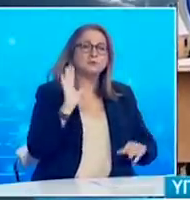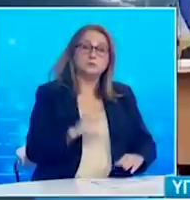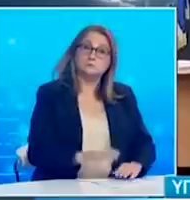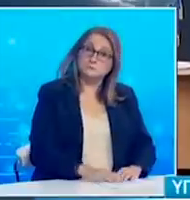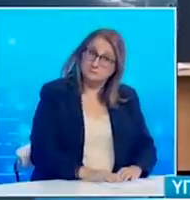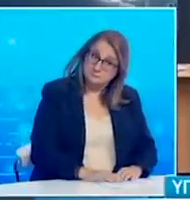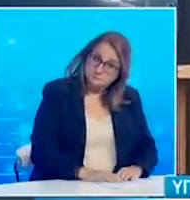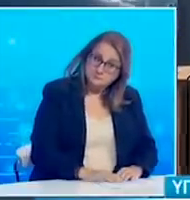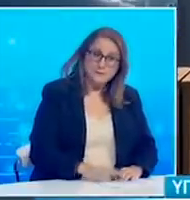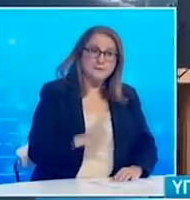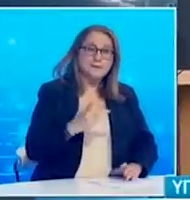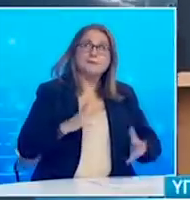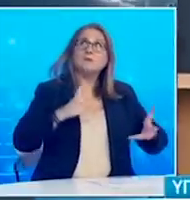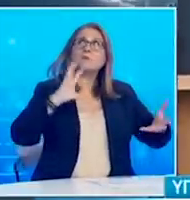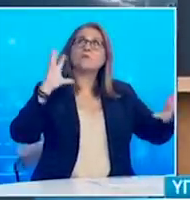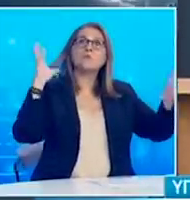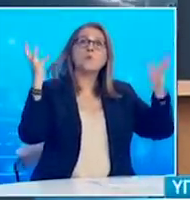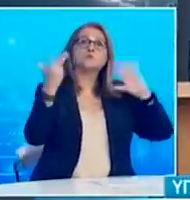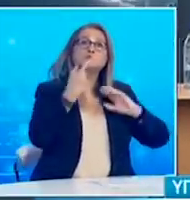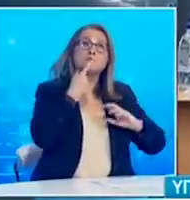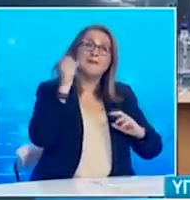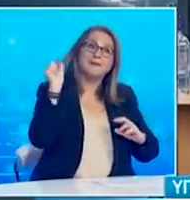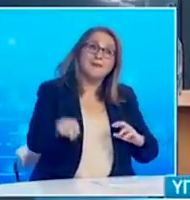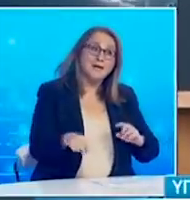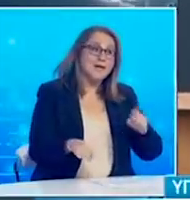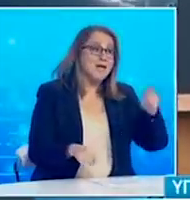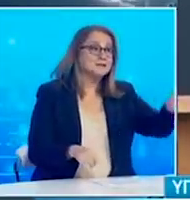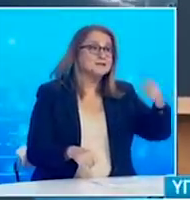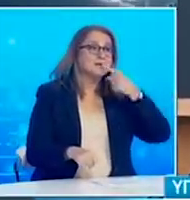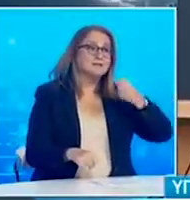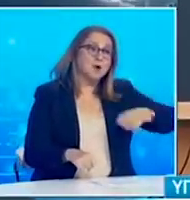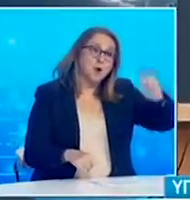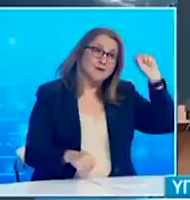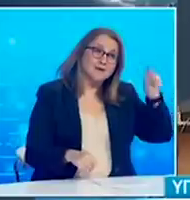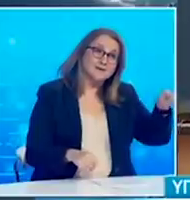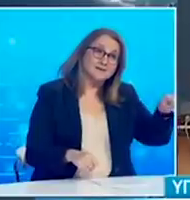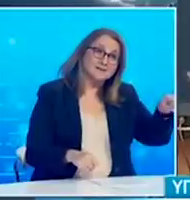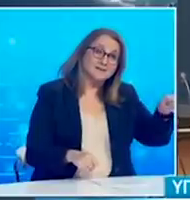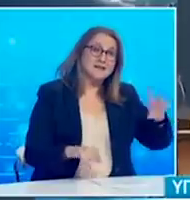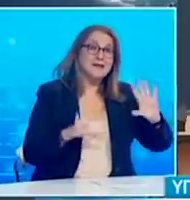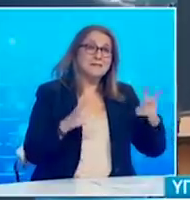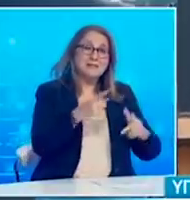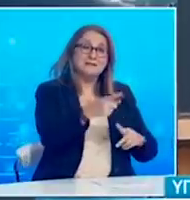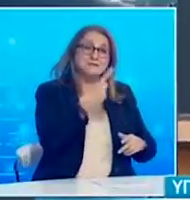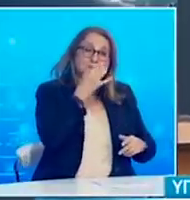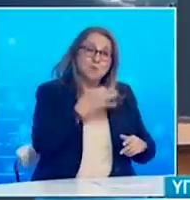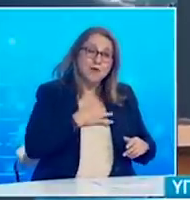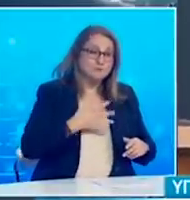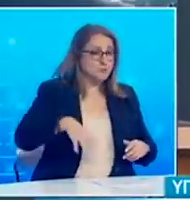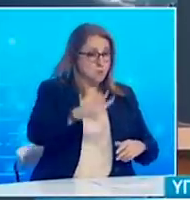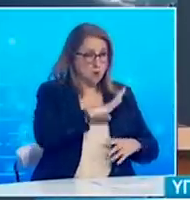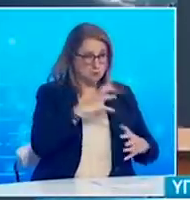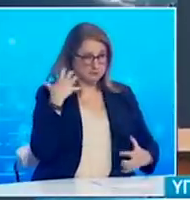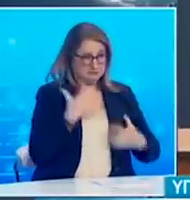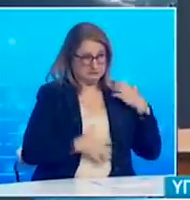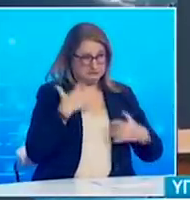Απορρίπτετε τα παγκόσμια δεδομένα με την ερώτησή σας. Δηλαδή η άποψή σας είναι ότι είναι οργισμένος ο κόσμος διότι δεν είναι